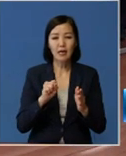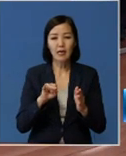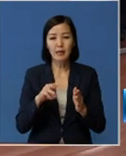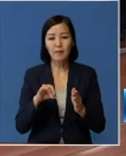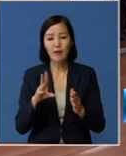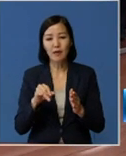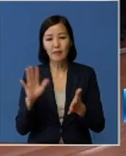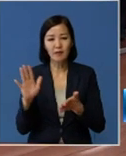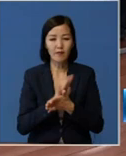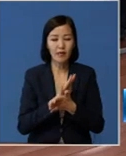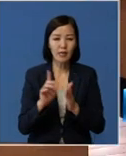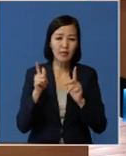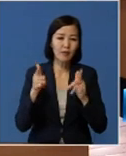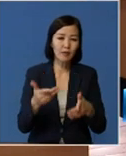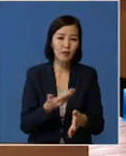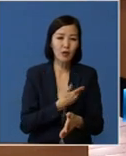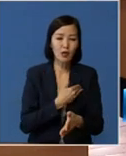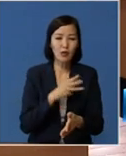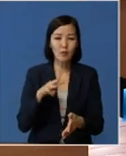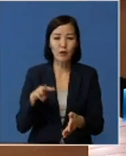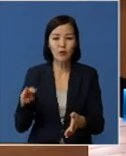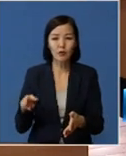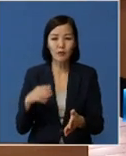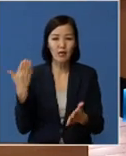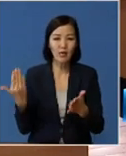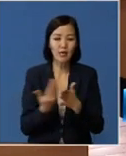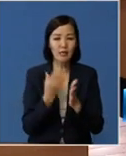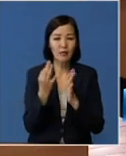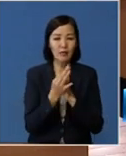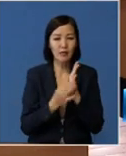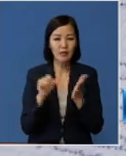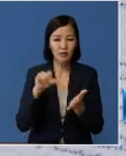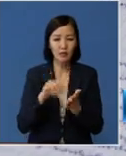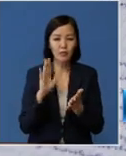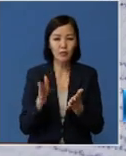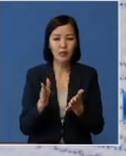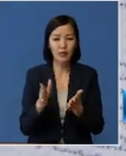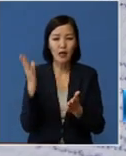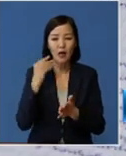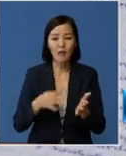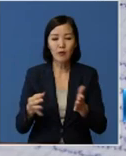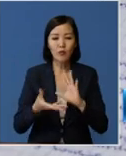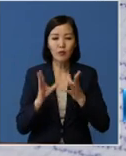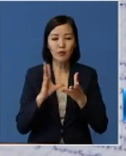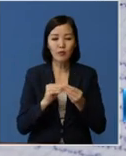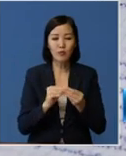гранттан үміткерлер маусымдағы ұбытыға да қайта қатысқалы жатқандығын да ескертті. Мәселен, Алматы облысы бойынша